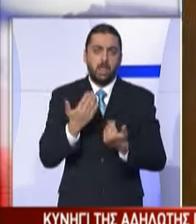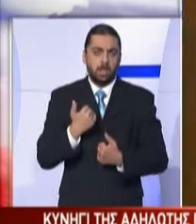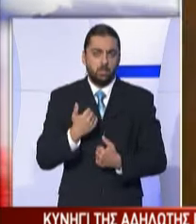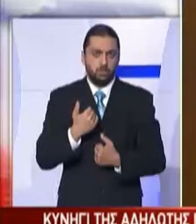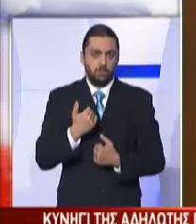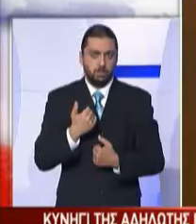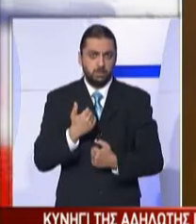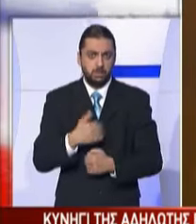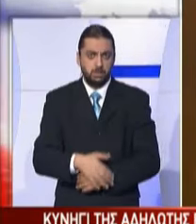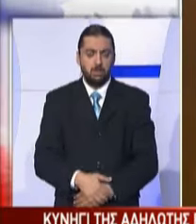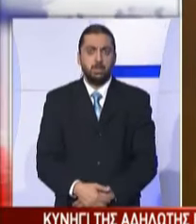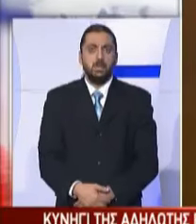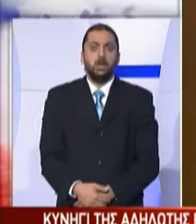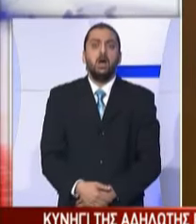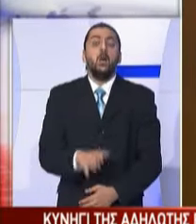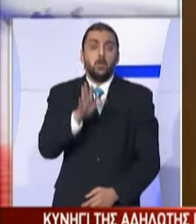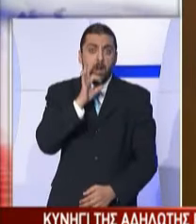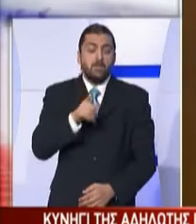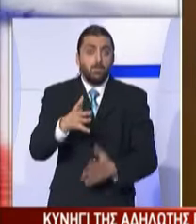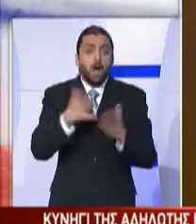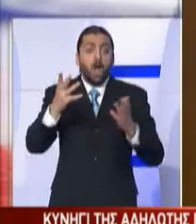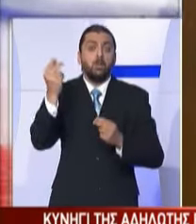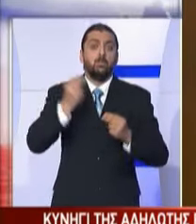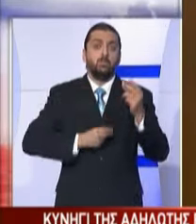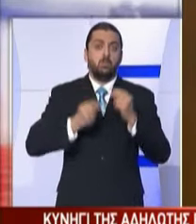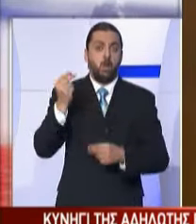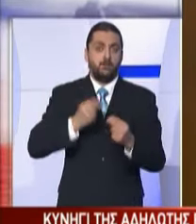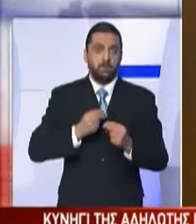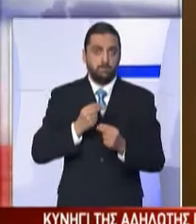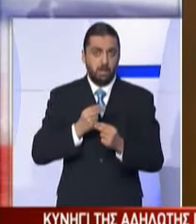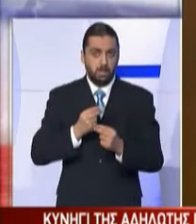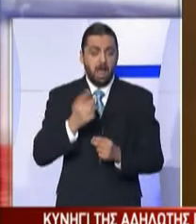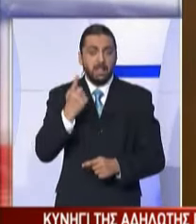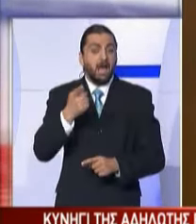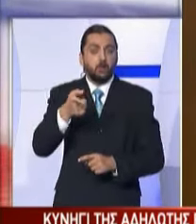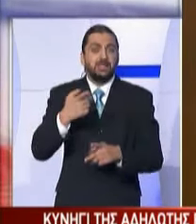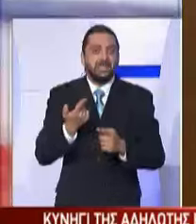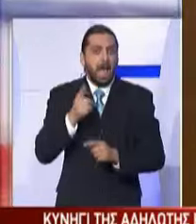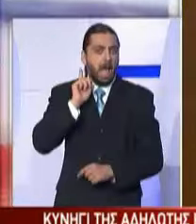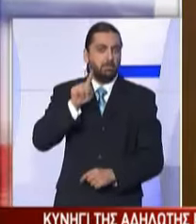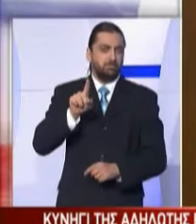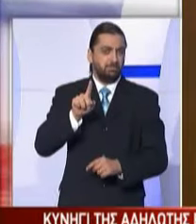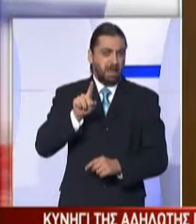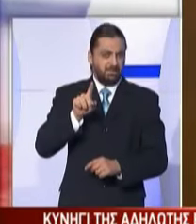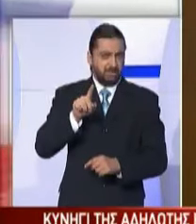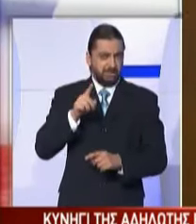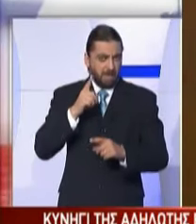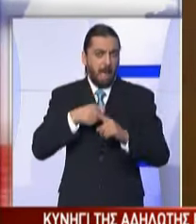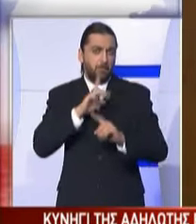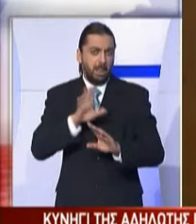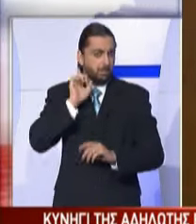Είναι πραγματικά μια ανοιχτή πληγή, γιατί δεν πρόκειται για μια απλή παράβαση της εργατικής νομοθεσίας ή μια